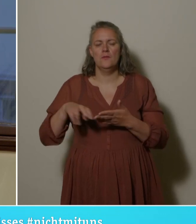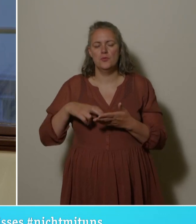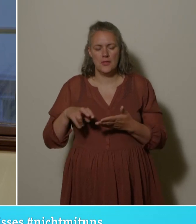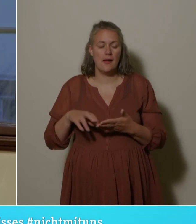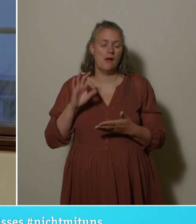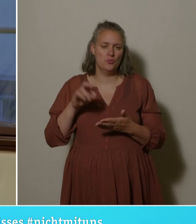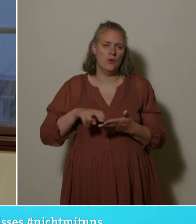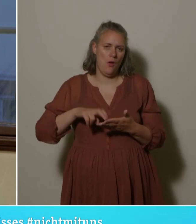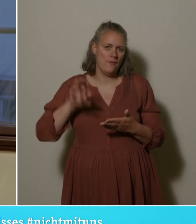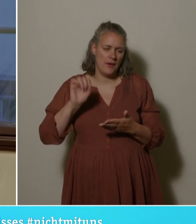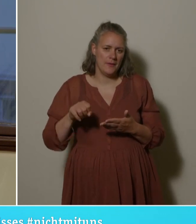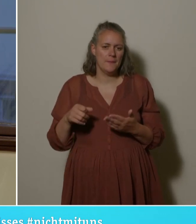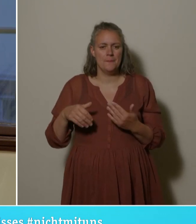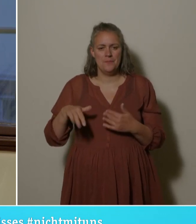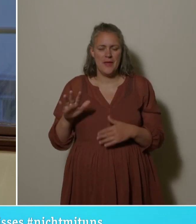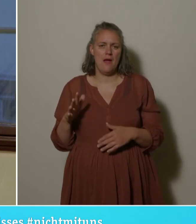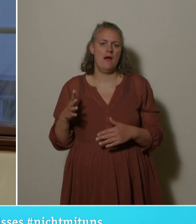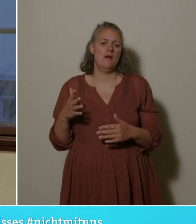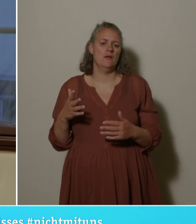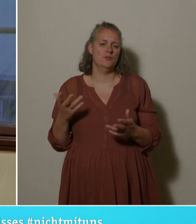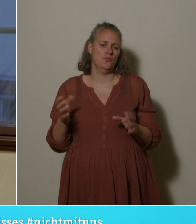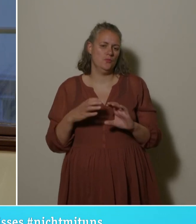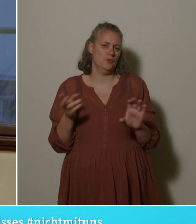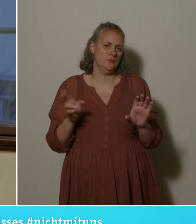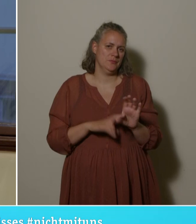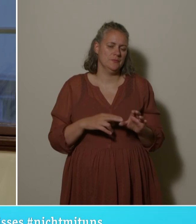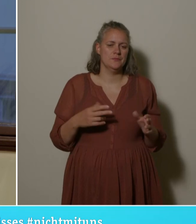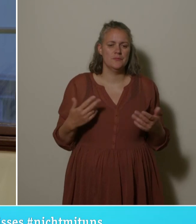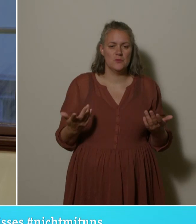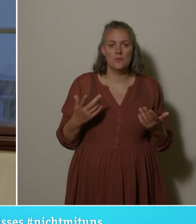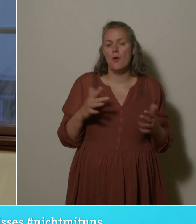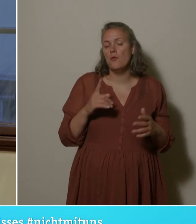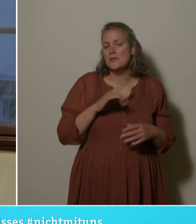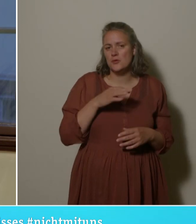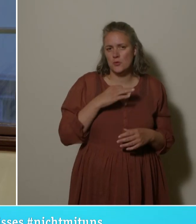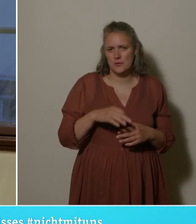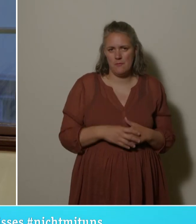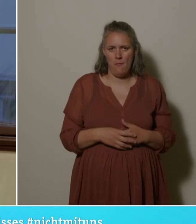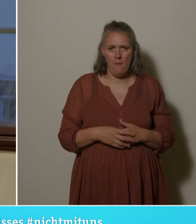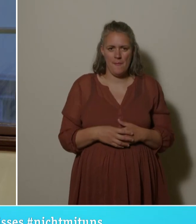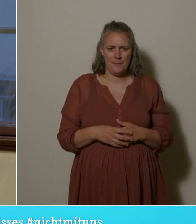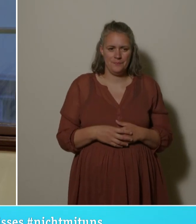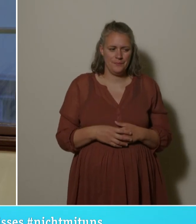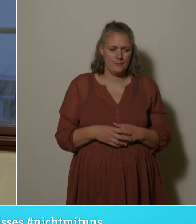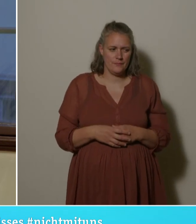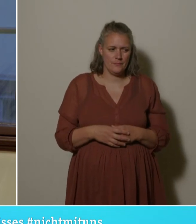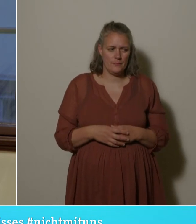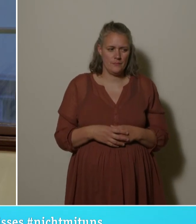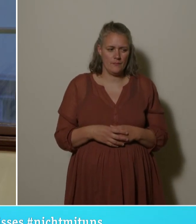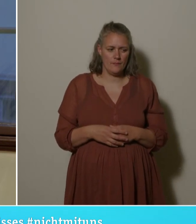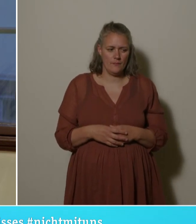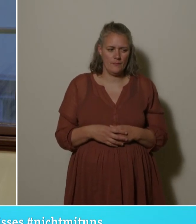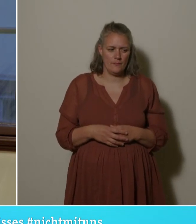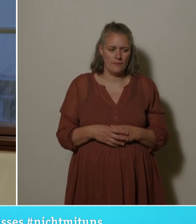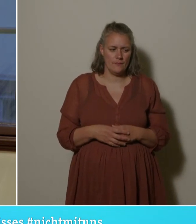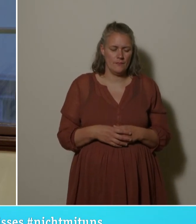sind, dann eben doch eher gewillt sind, in den Bus umzusteigen, ohne dass es notwendig ist. Und das Zweite, das ist ein Anliegen, das unterstreiche